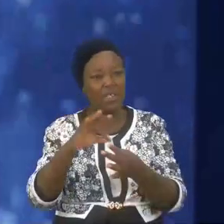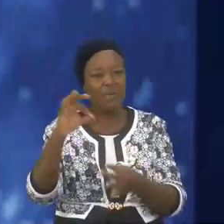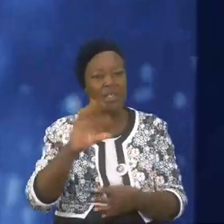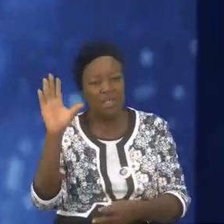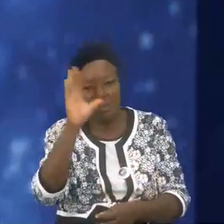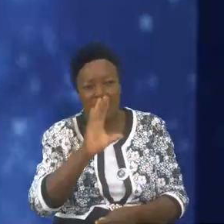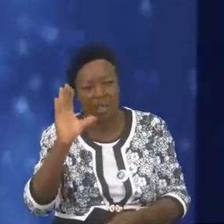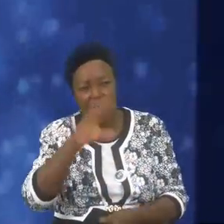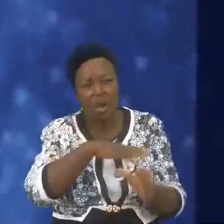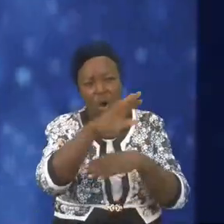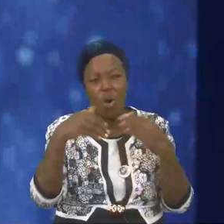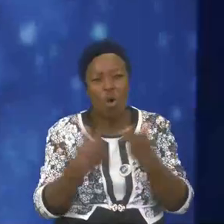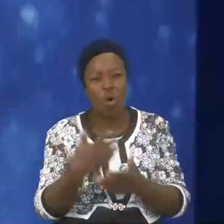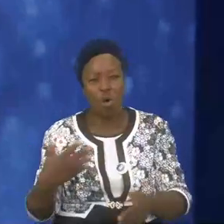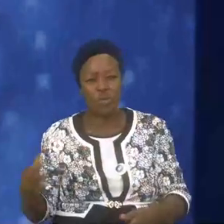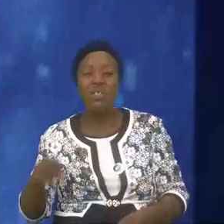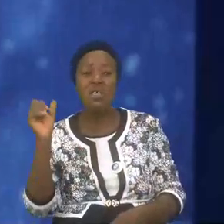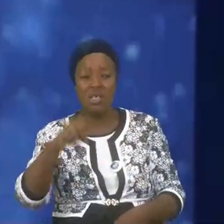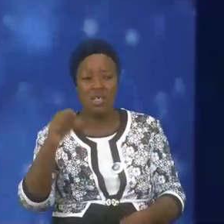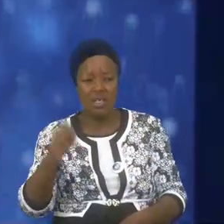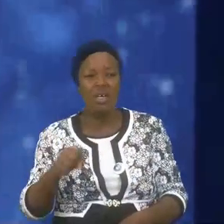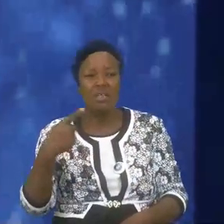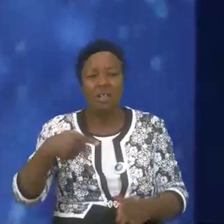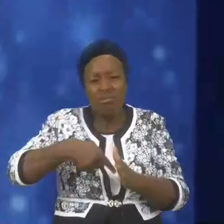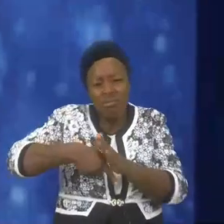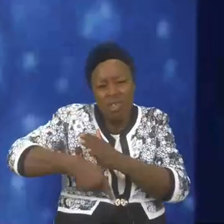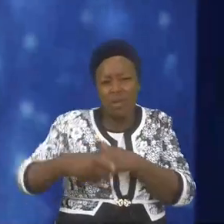Car l'esprit sonde toutes choses,